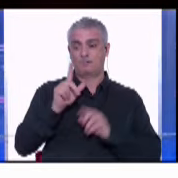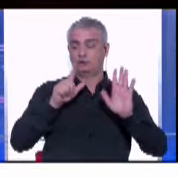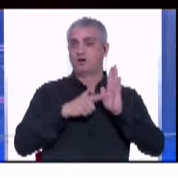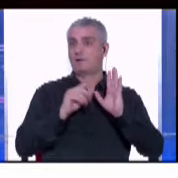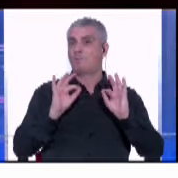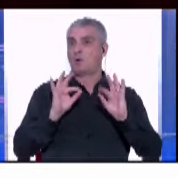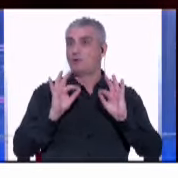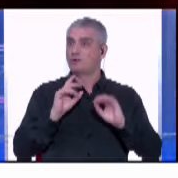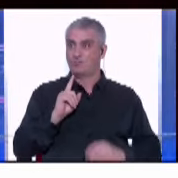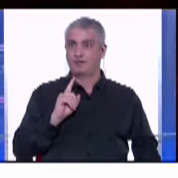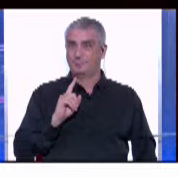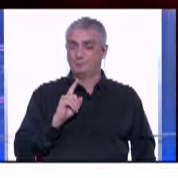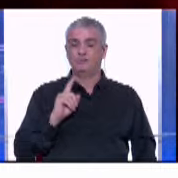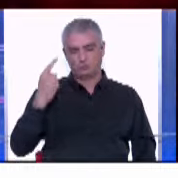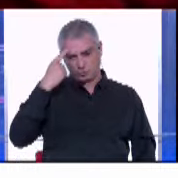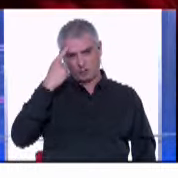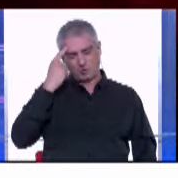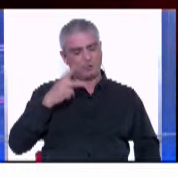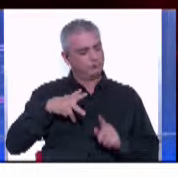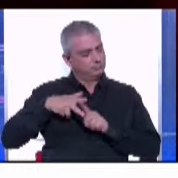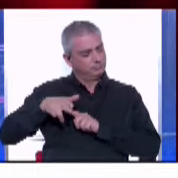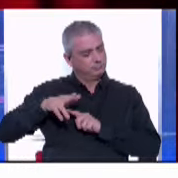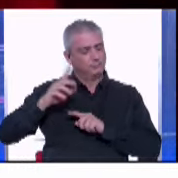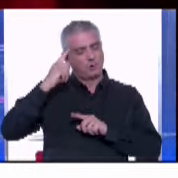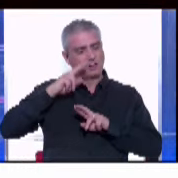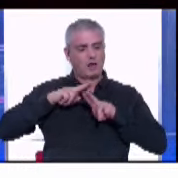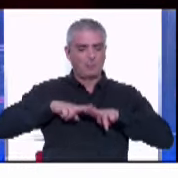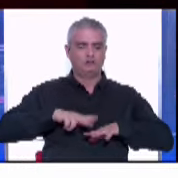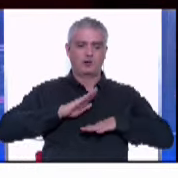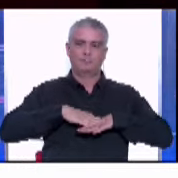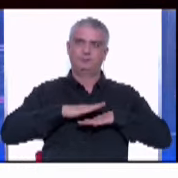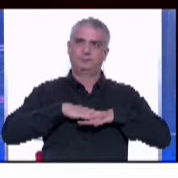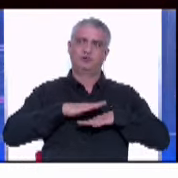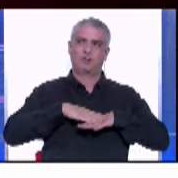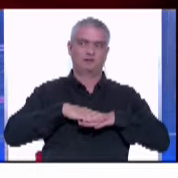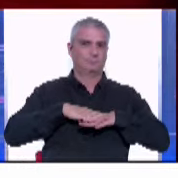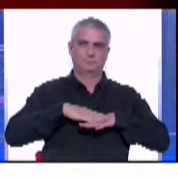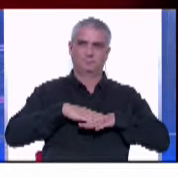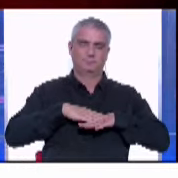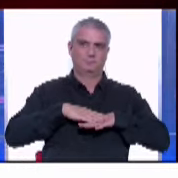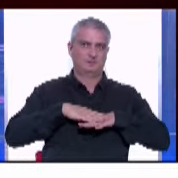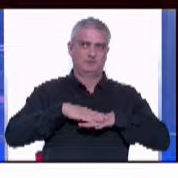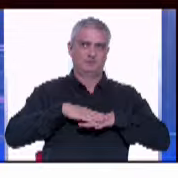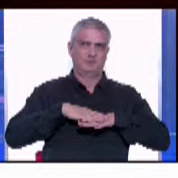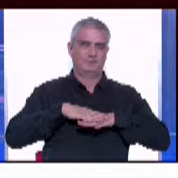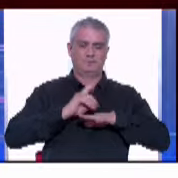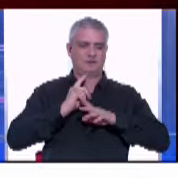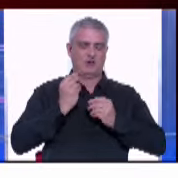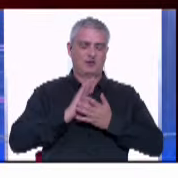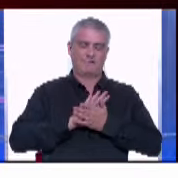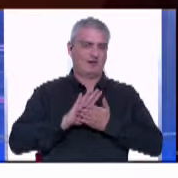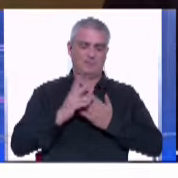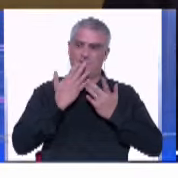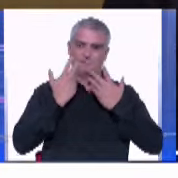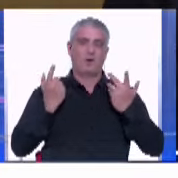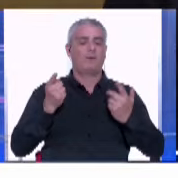באוקטובר. הוא יודע לנטרל את זה, יודע להישאר מקצוען. לא, לא, לא טריוויאלי.